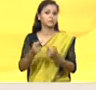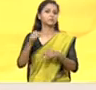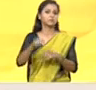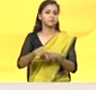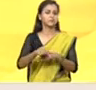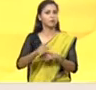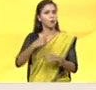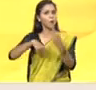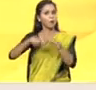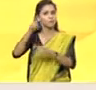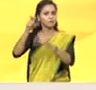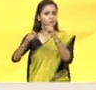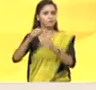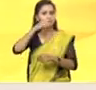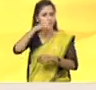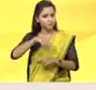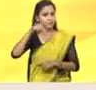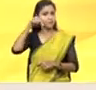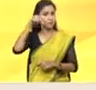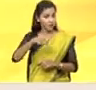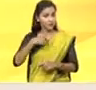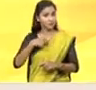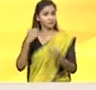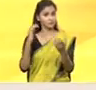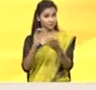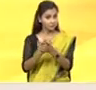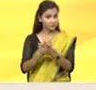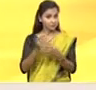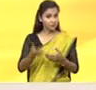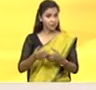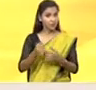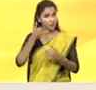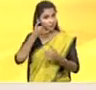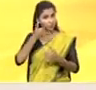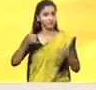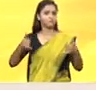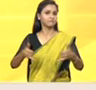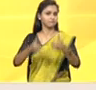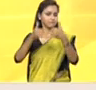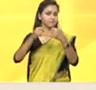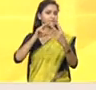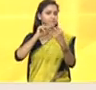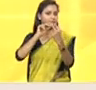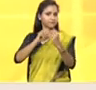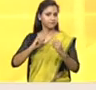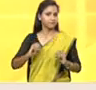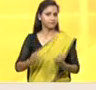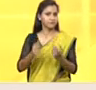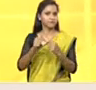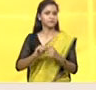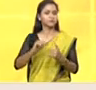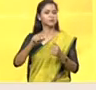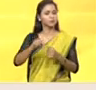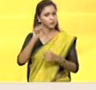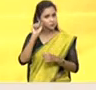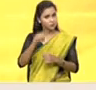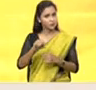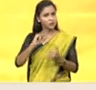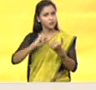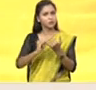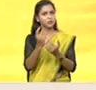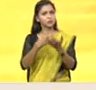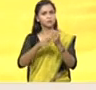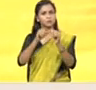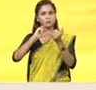सारे नौजवान आज हमारे साथ फोन लाइन पर मौजूद है। सुयश,